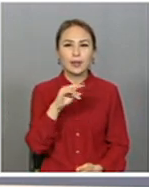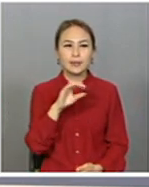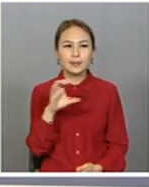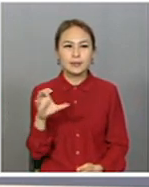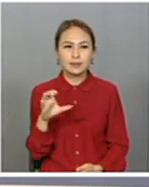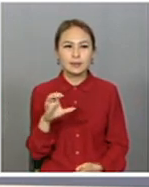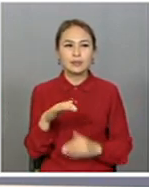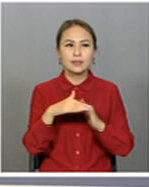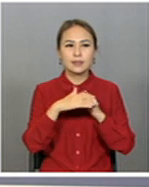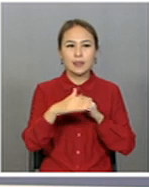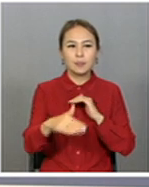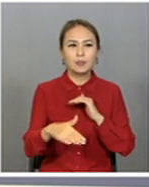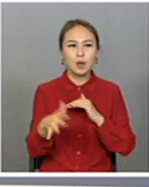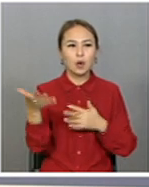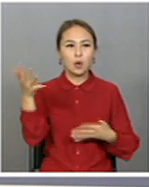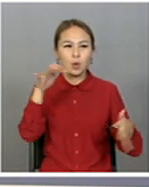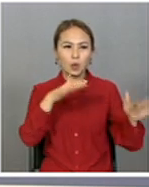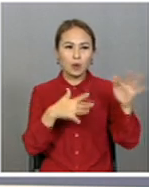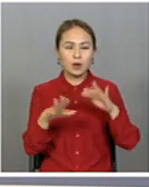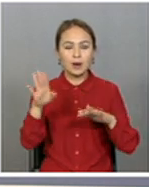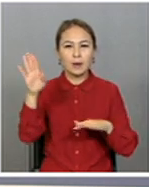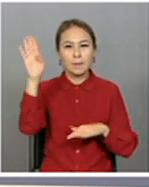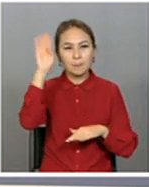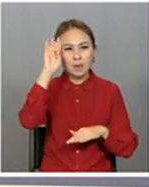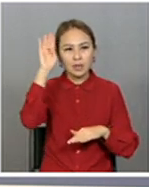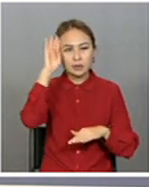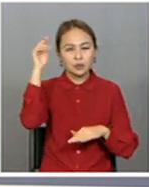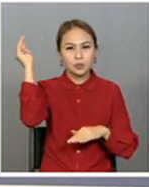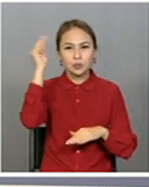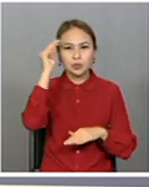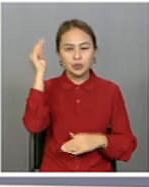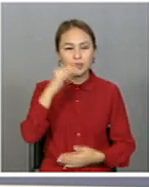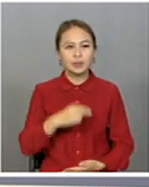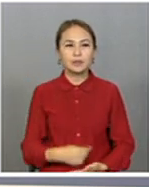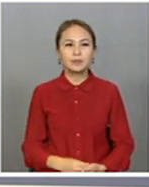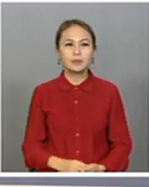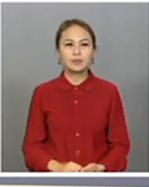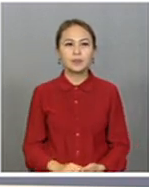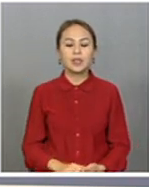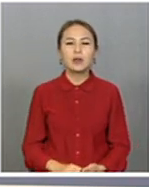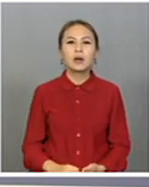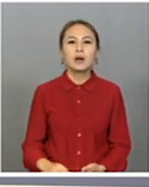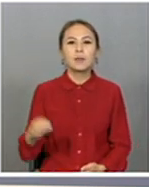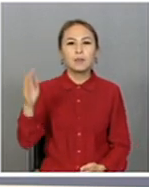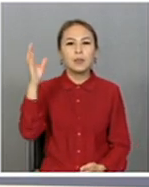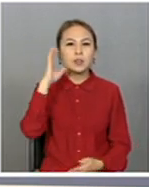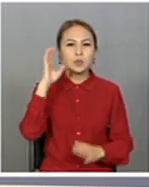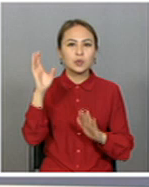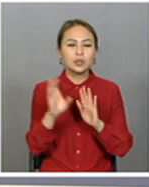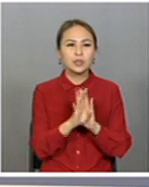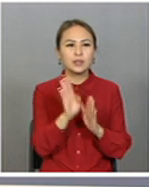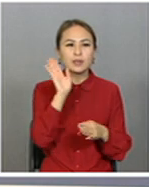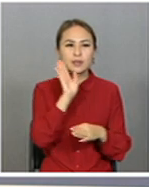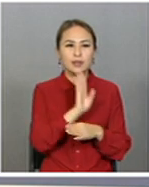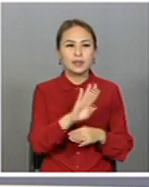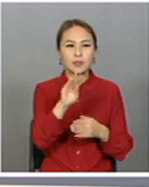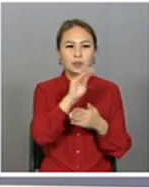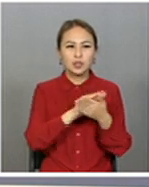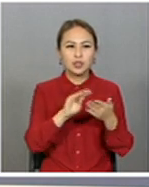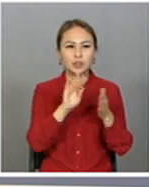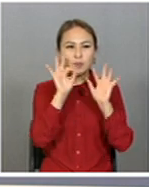степь, горы. Кто? Мальчик, ученики. Послушайте задание. Напишите